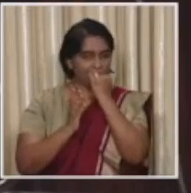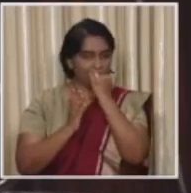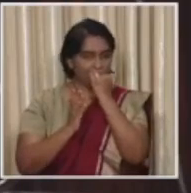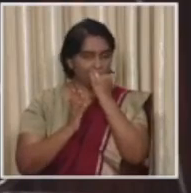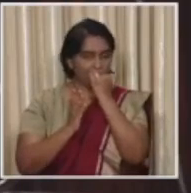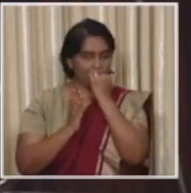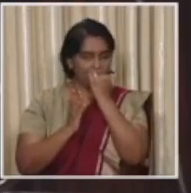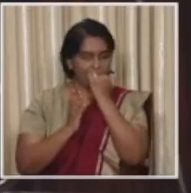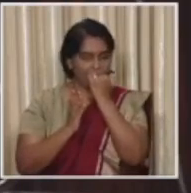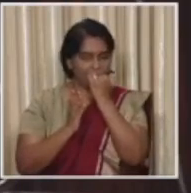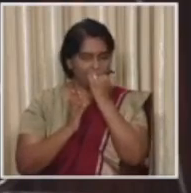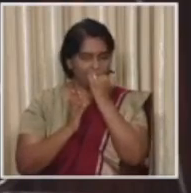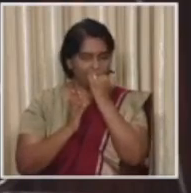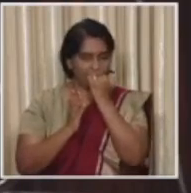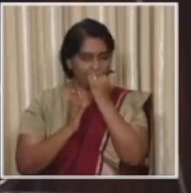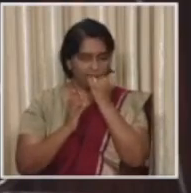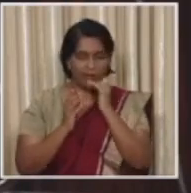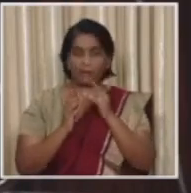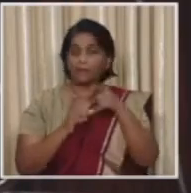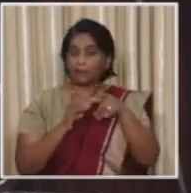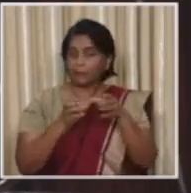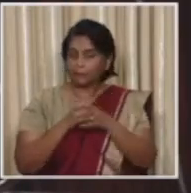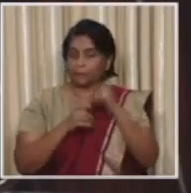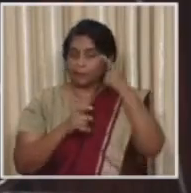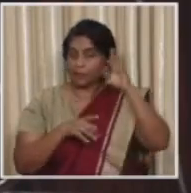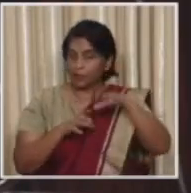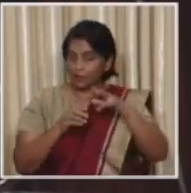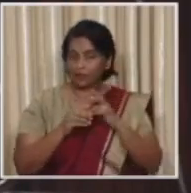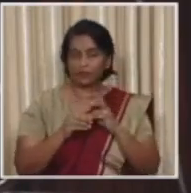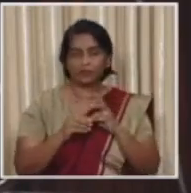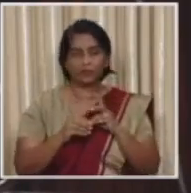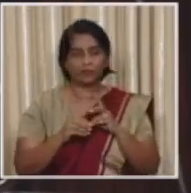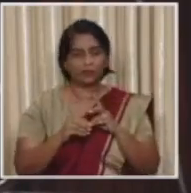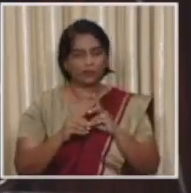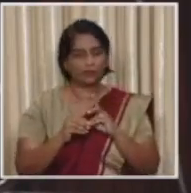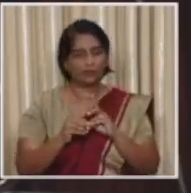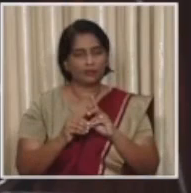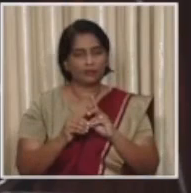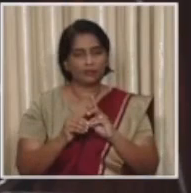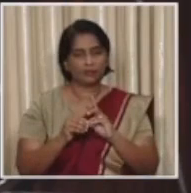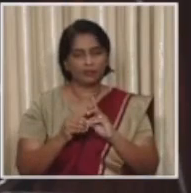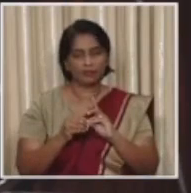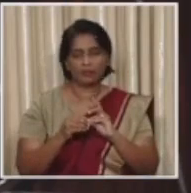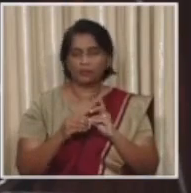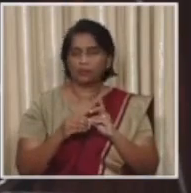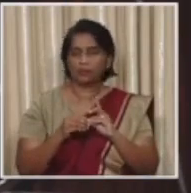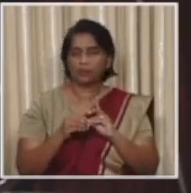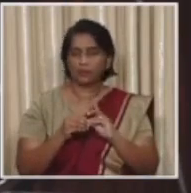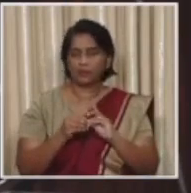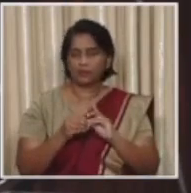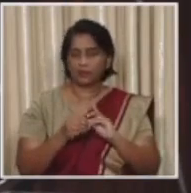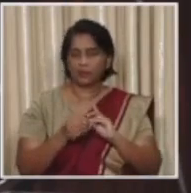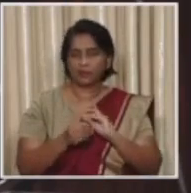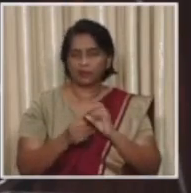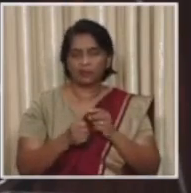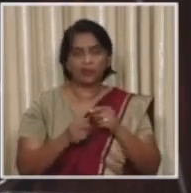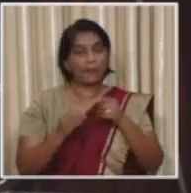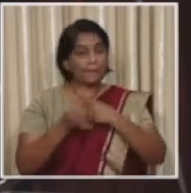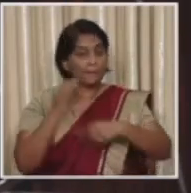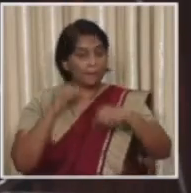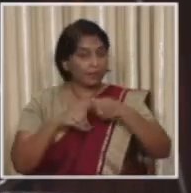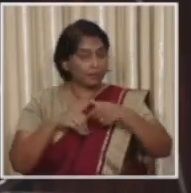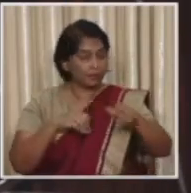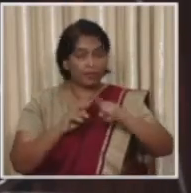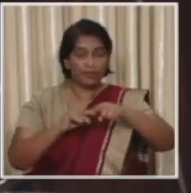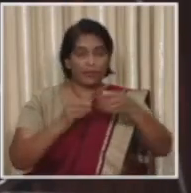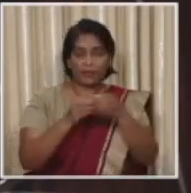කාර්යාලයෙන් යම්සි විදිහක ආකාරයක එහි විශ්වාසනීයත්වය පිළිබඳ ප්‍රකාශයක් කරනවා මිසක් ඒ මෙතිවරණ කාලය තුල වෙනත් පක්ෂ සම්බන්ධයෙන්